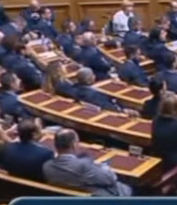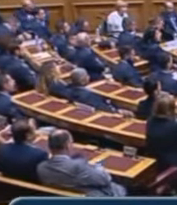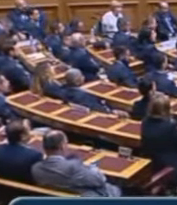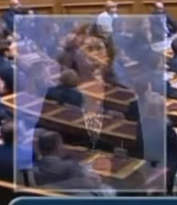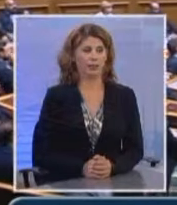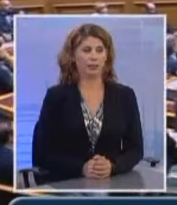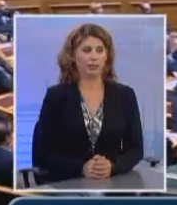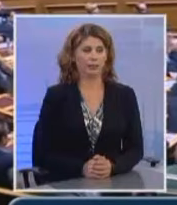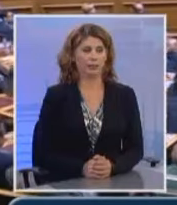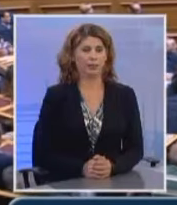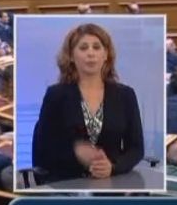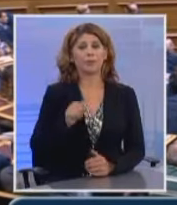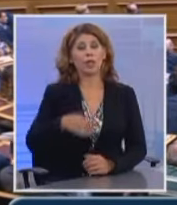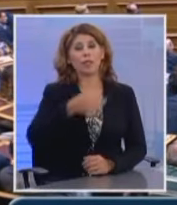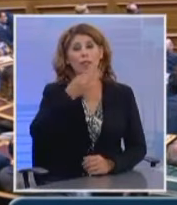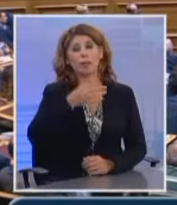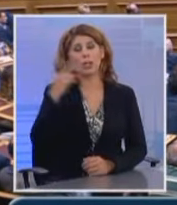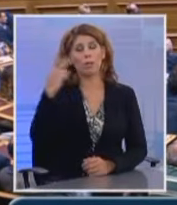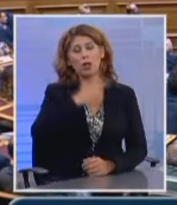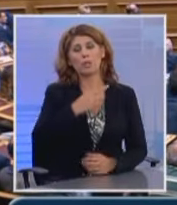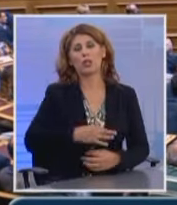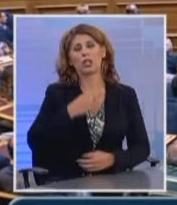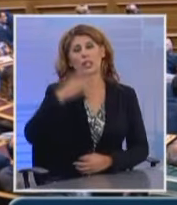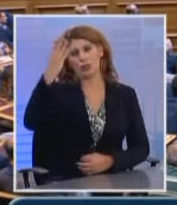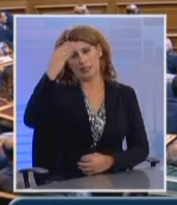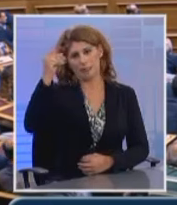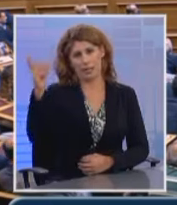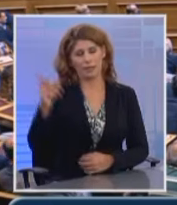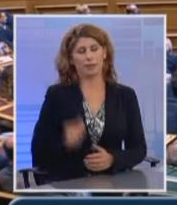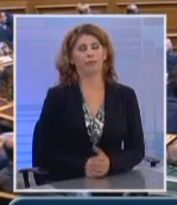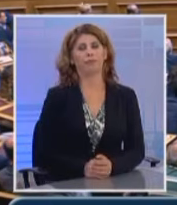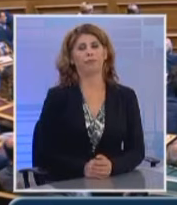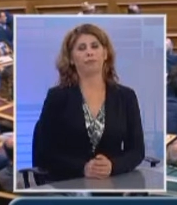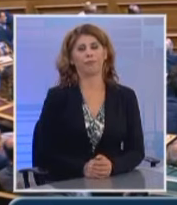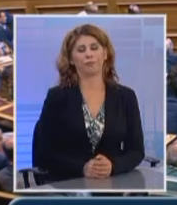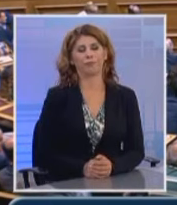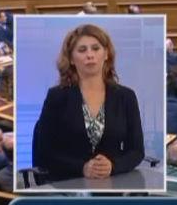Τον λόγο τώρα έχει ο Πρωθυπουργός, ο κ. Αλέξης Τσίπρας.